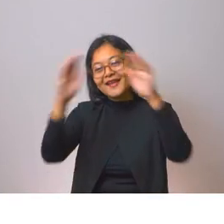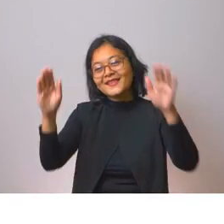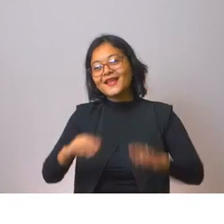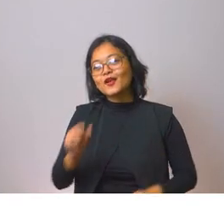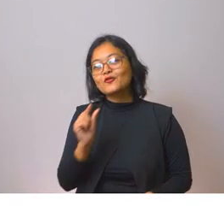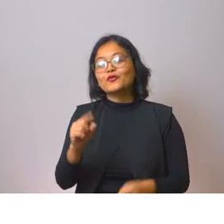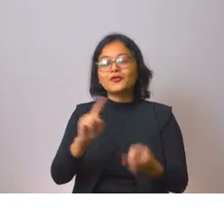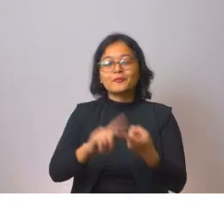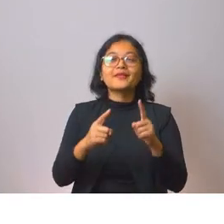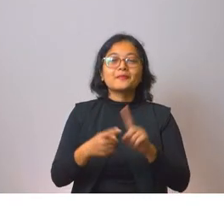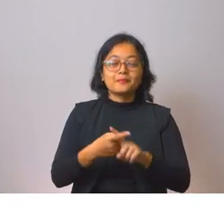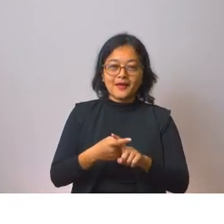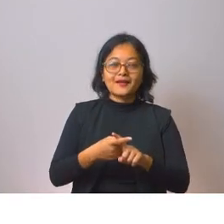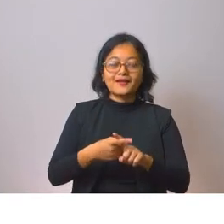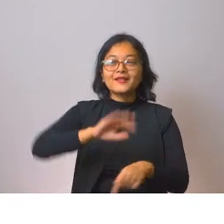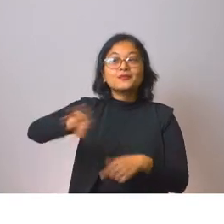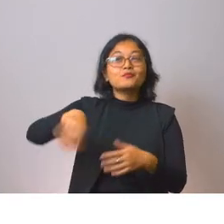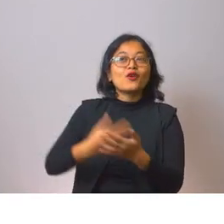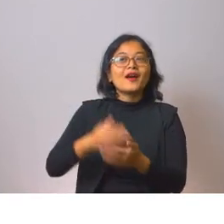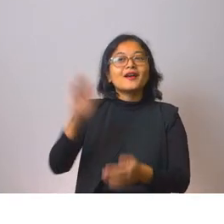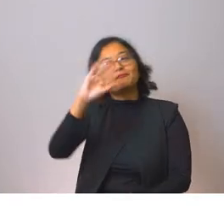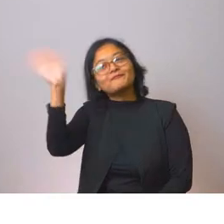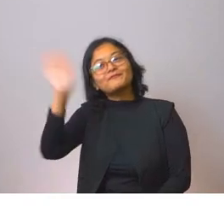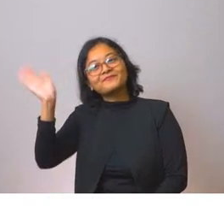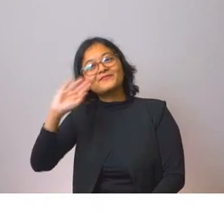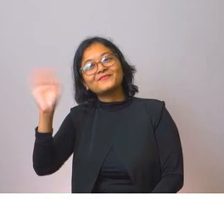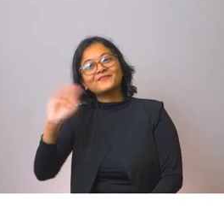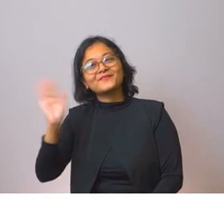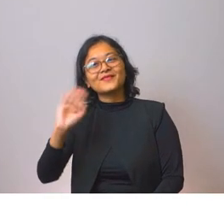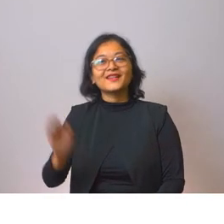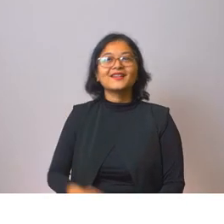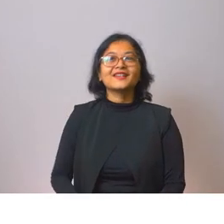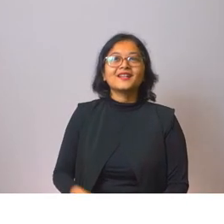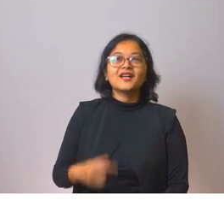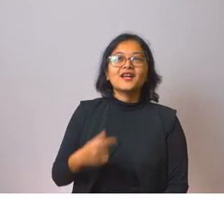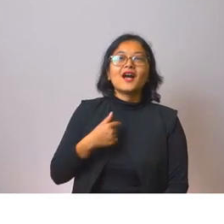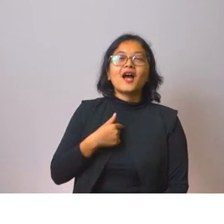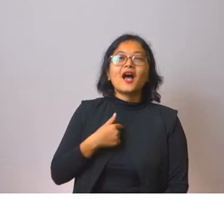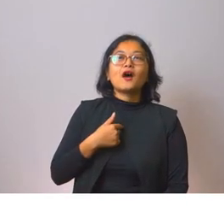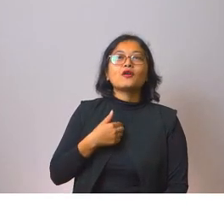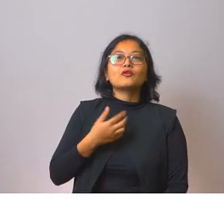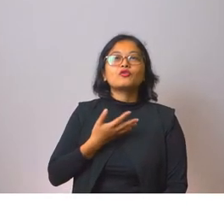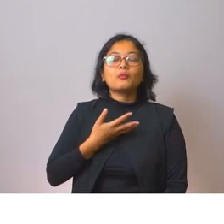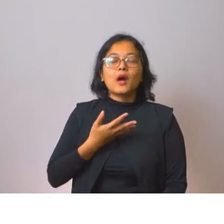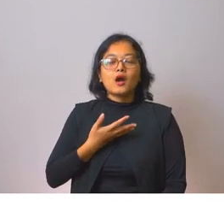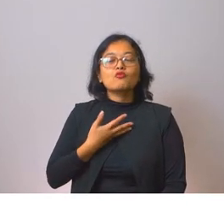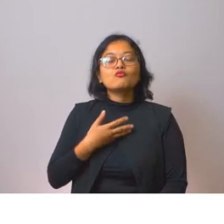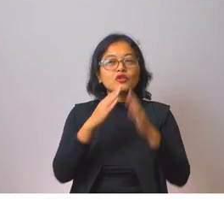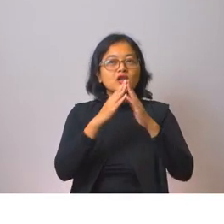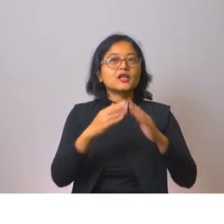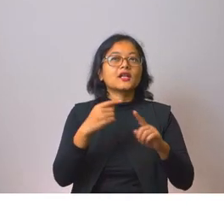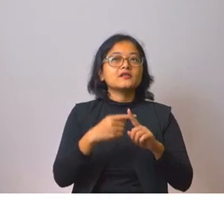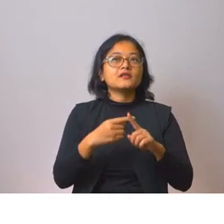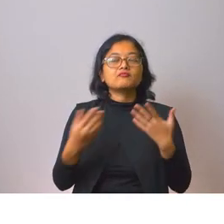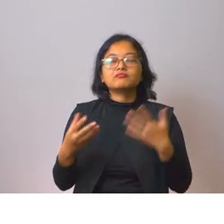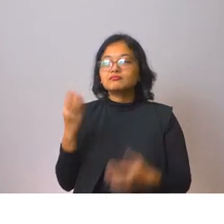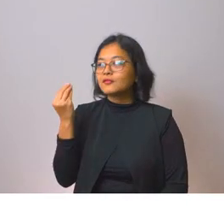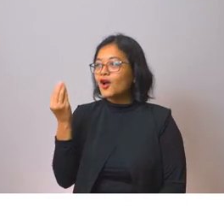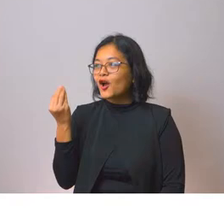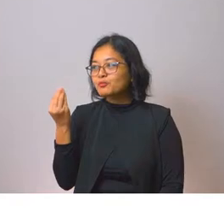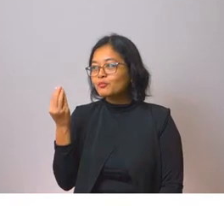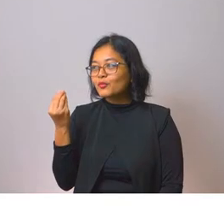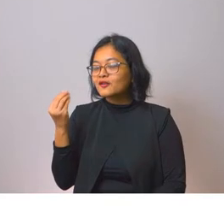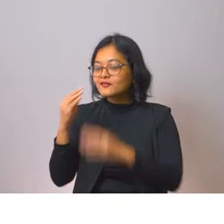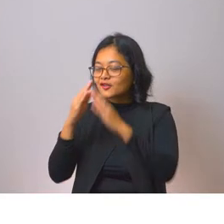dan semuanya. Dadah. Aku kangen ke gereja. Kapan ya? Ke kolam